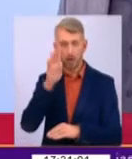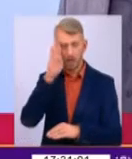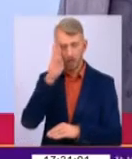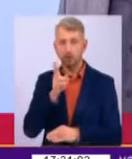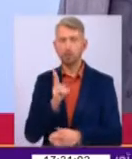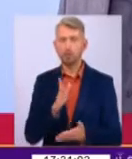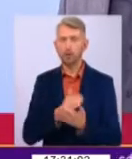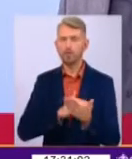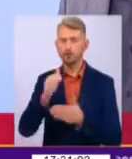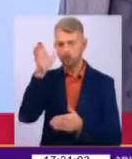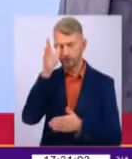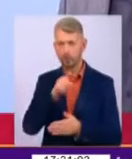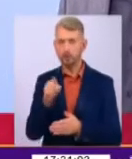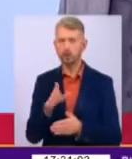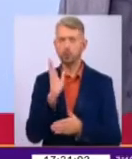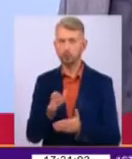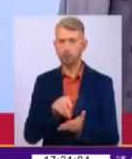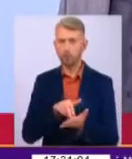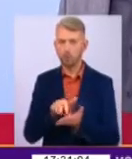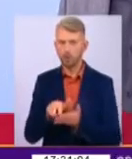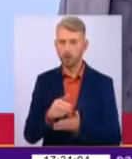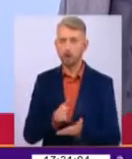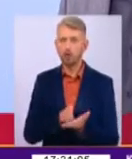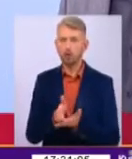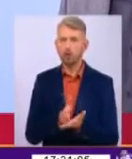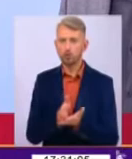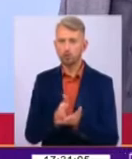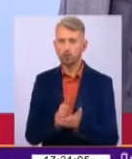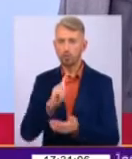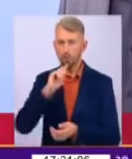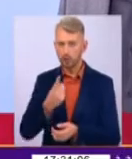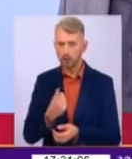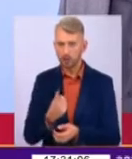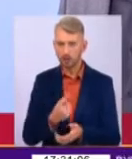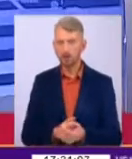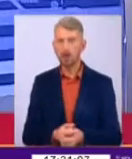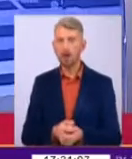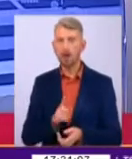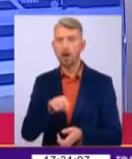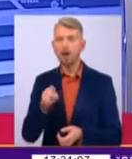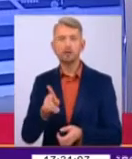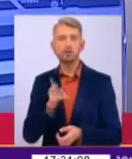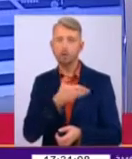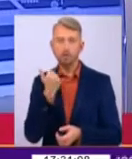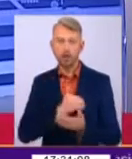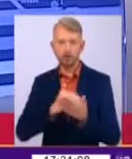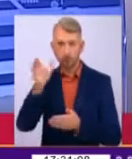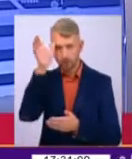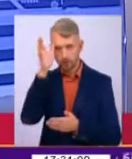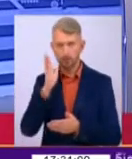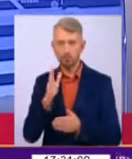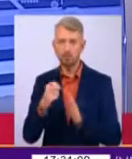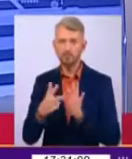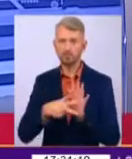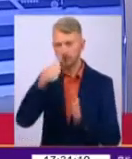мають вищу освіту, вони будуть проходити службу один рік, а ті, хто не має вищої освіти, десь